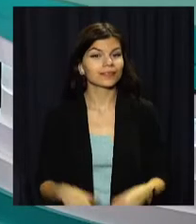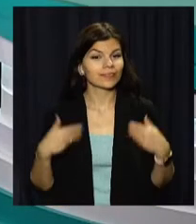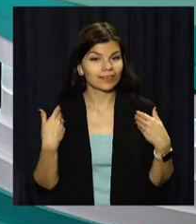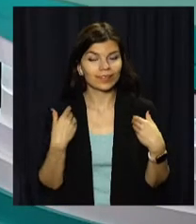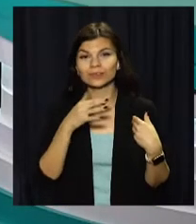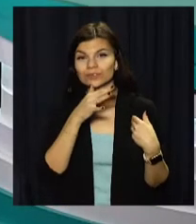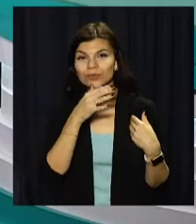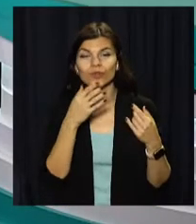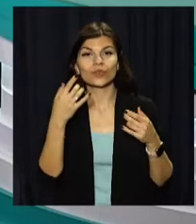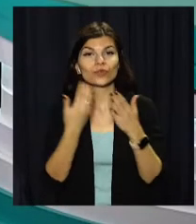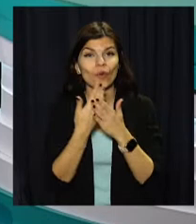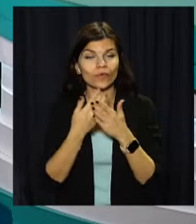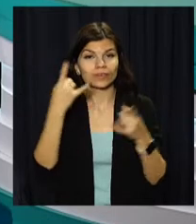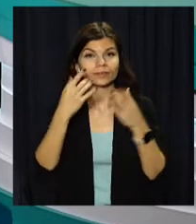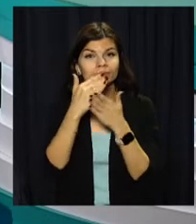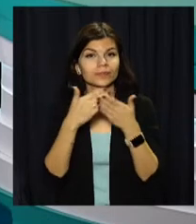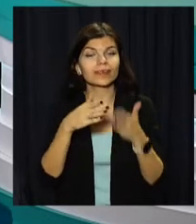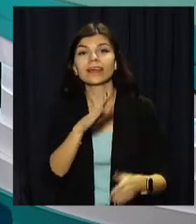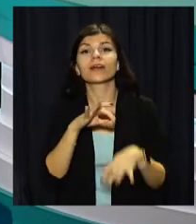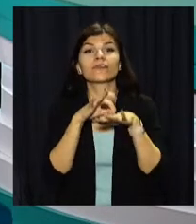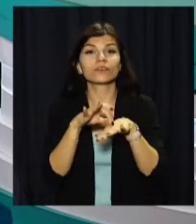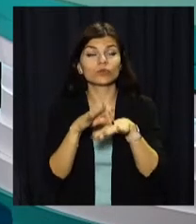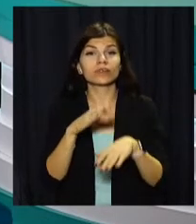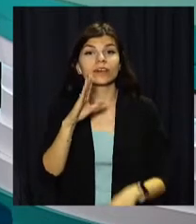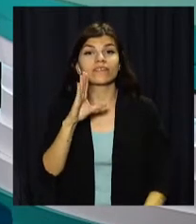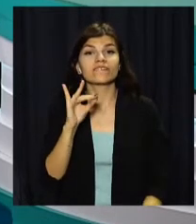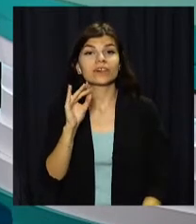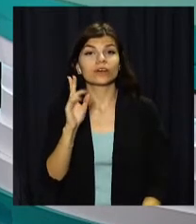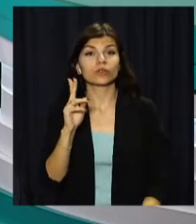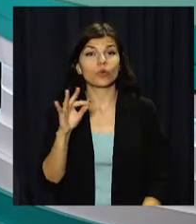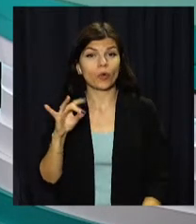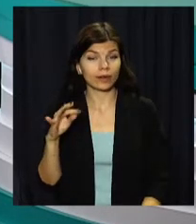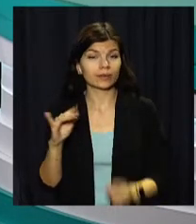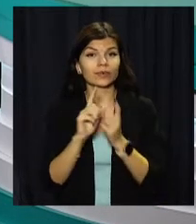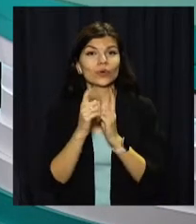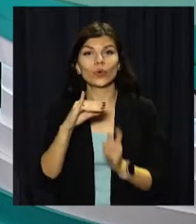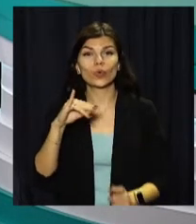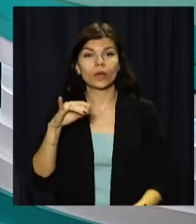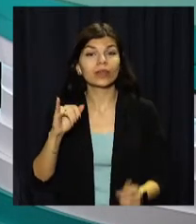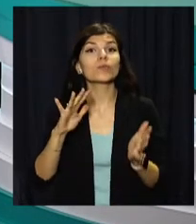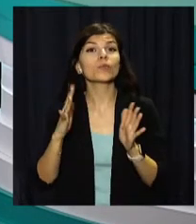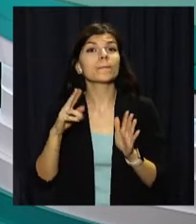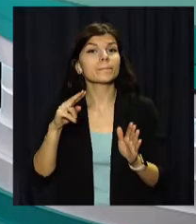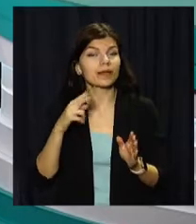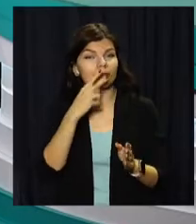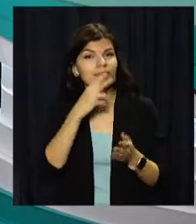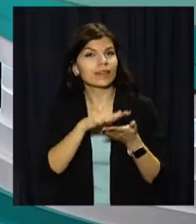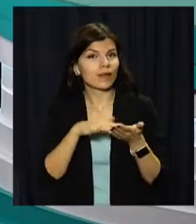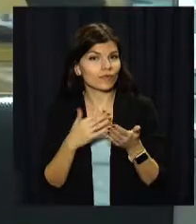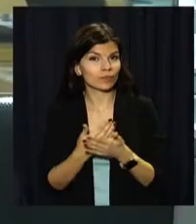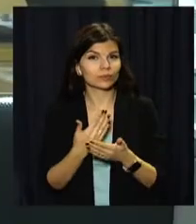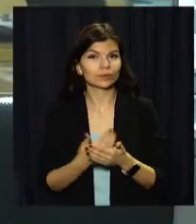Вітаю! Час новин на відкритому. У студії Вікторія Вахрушина та сурдоперекладачка Юліана Пуговкіна. І про події п'ятниці дивіться далі у